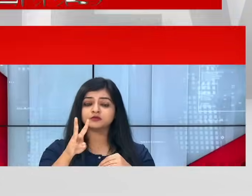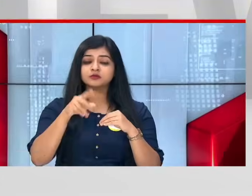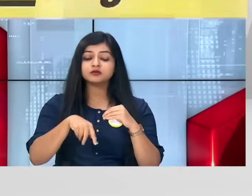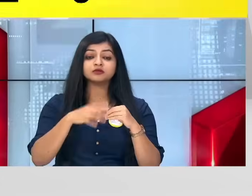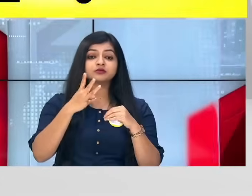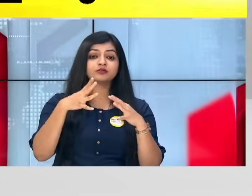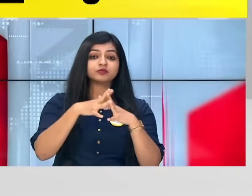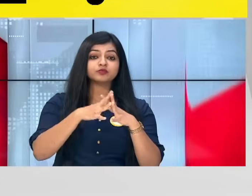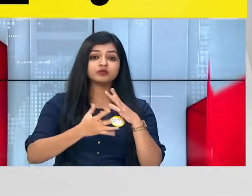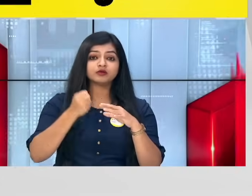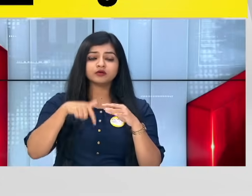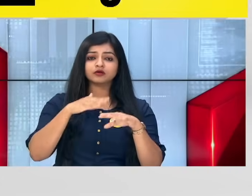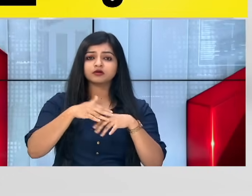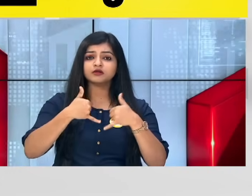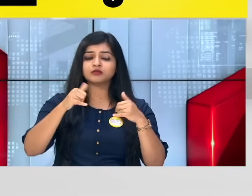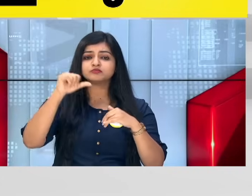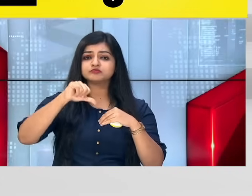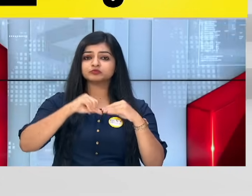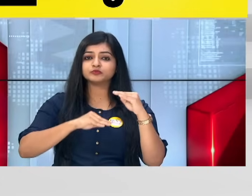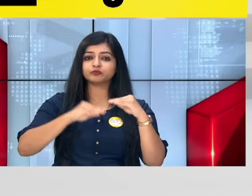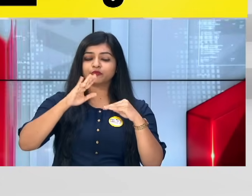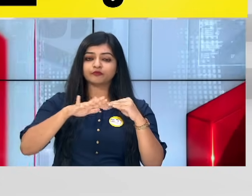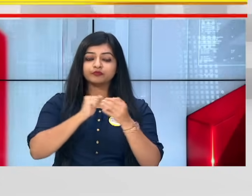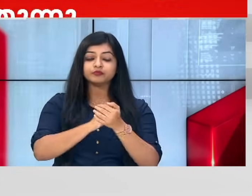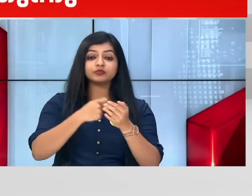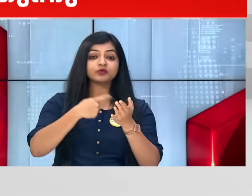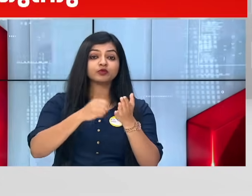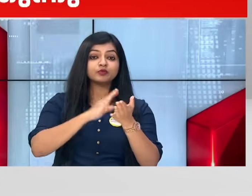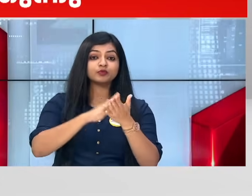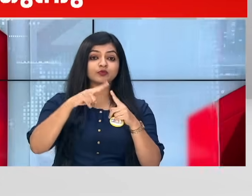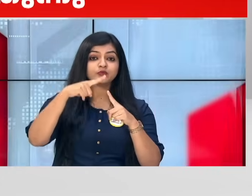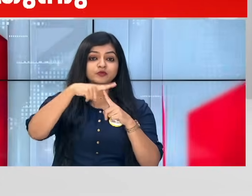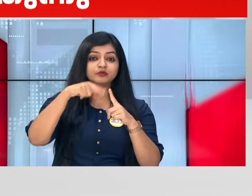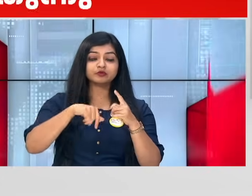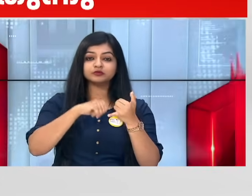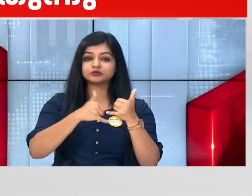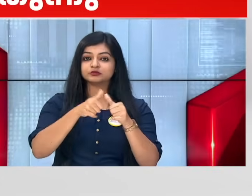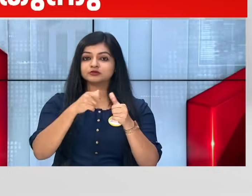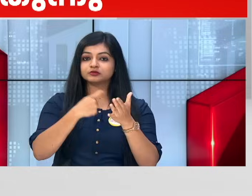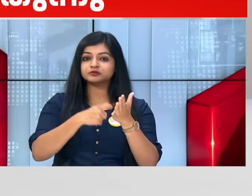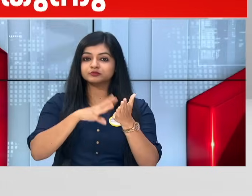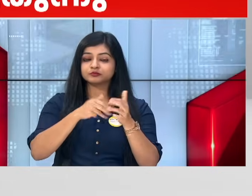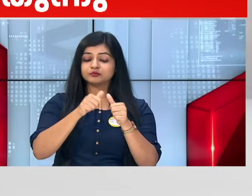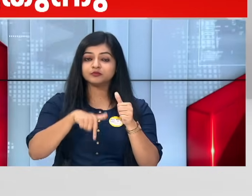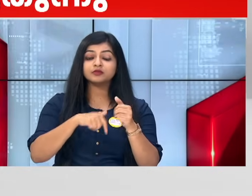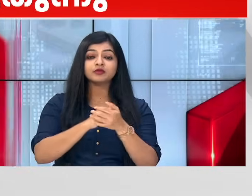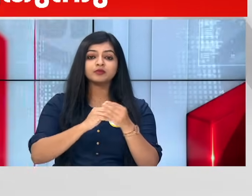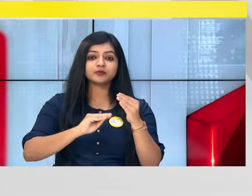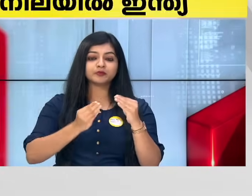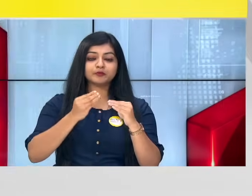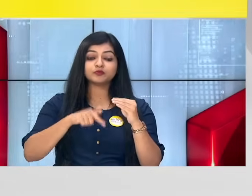എന്ന നിലയിൽ ഇന്ത്യ തകരുകയായിരുന്നു. പക്ഷേ അവിടെ നിന്ന് ക്യാപ്റ്റൻ രോഹിത് ശർമ്മ ഒരു ക്യാപ്റ്റൻസ് ഇന്നിങ്സ് കളിച്ചുകൊണ്ട് ഇന്ത്യയെ ശക്തമായി തിരിച്ചു കൊണ്ടുവന്നു. രോഹിത്